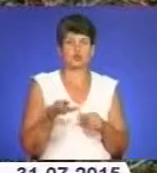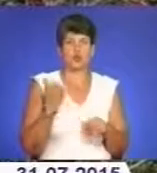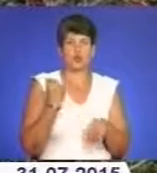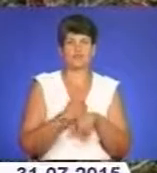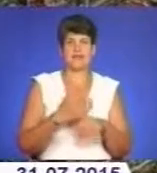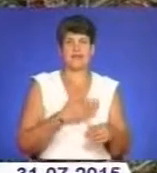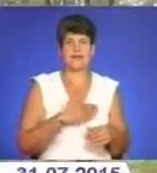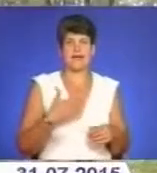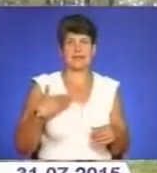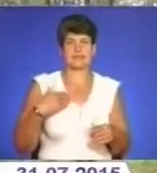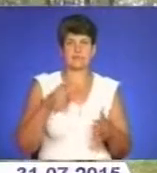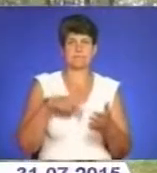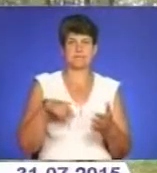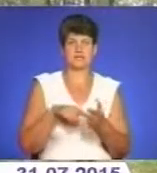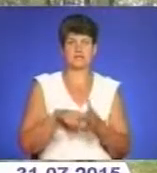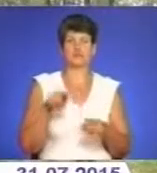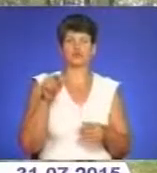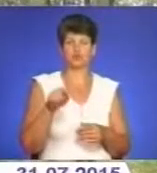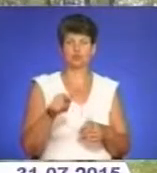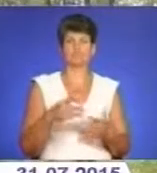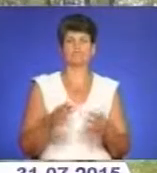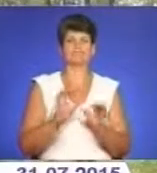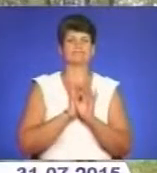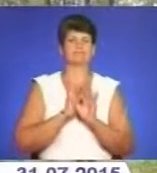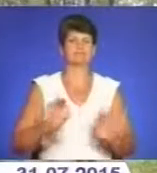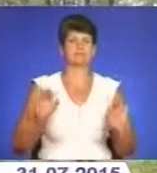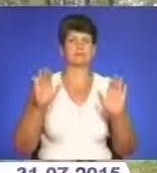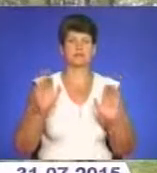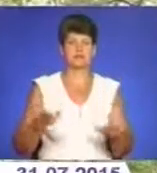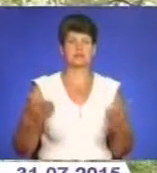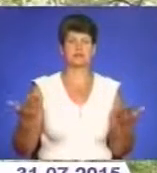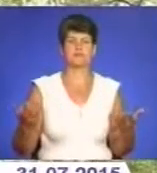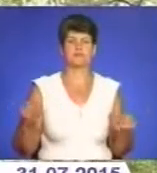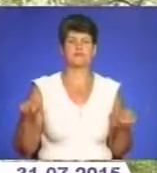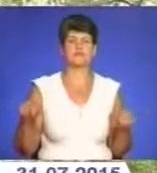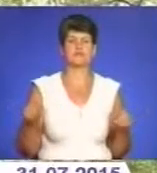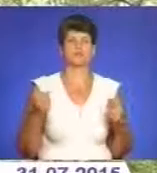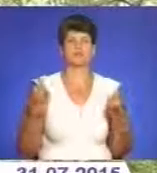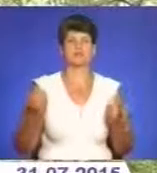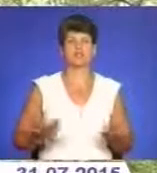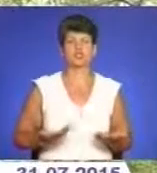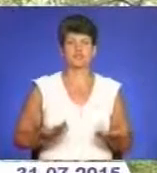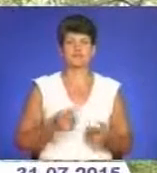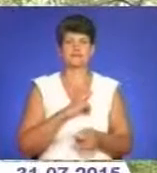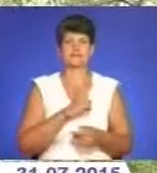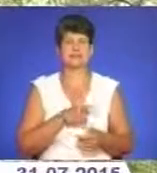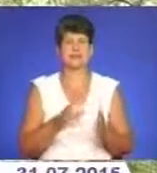міста, а відтак – оптимальне місце для відновлення життєвих сил та енергії тернополян.